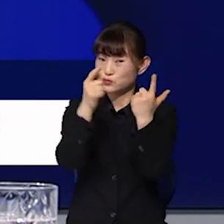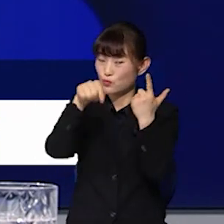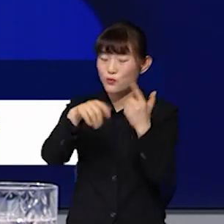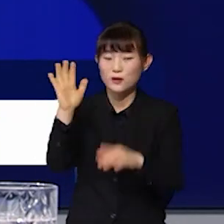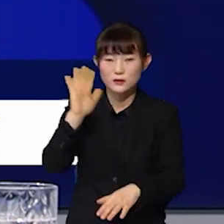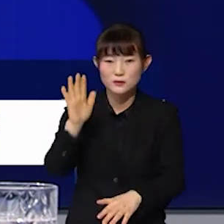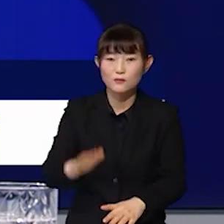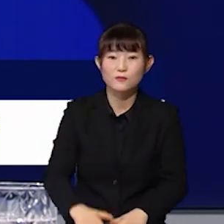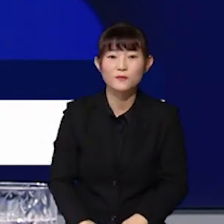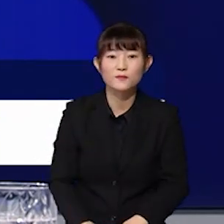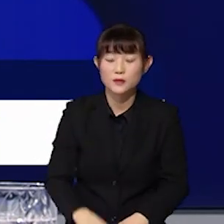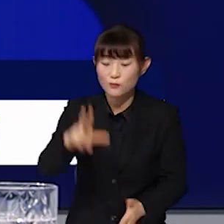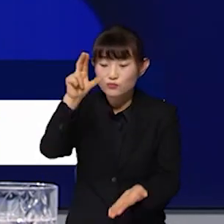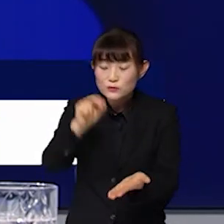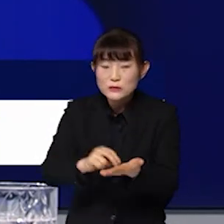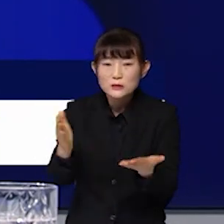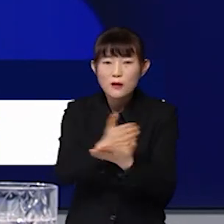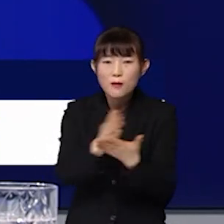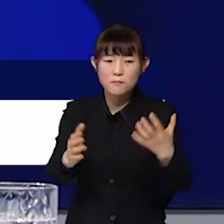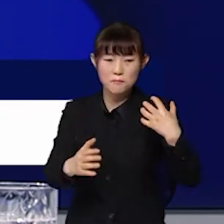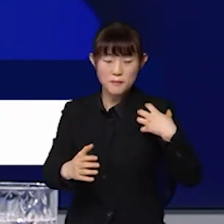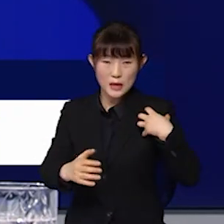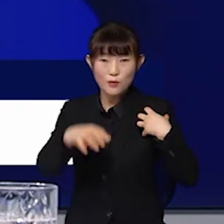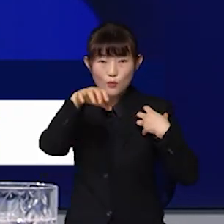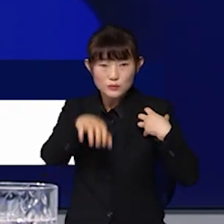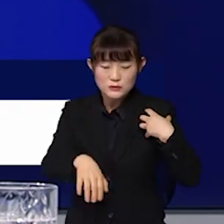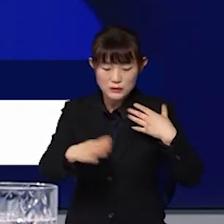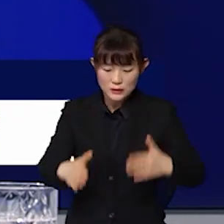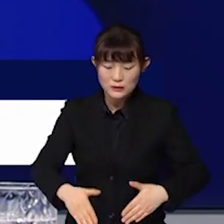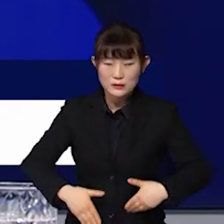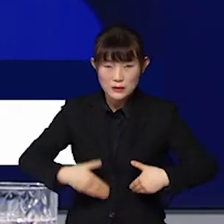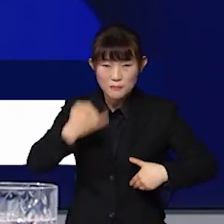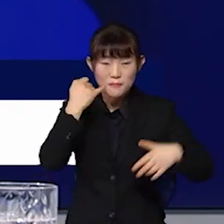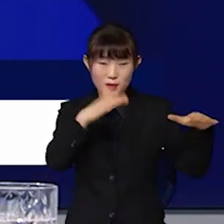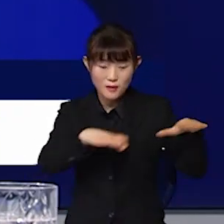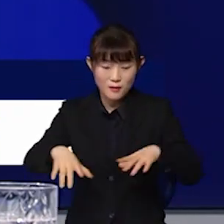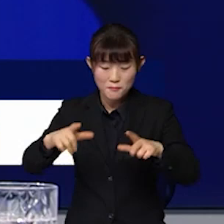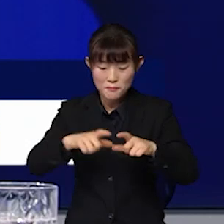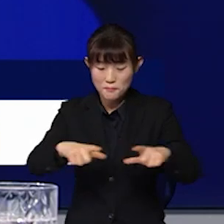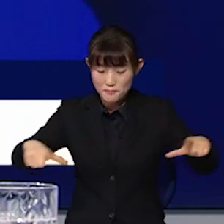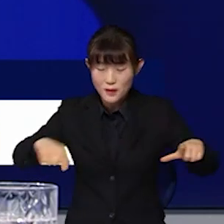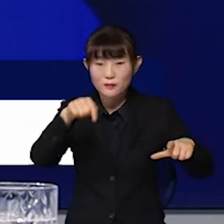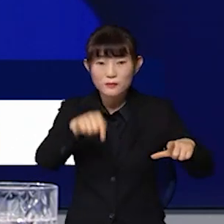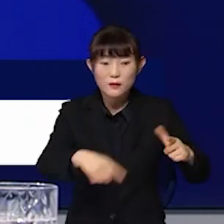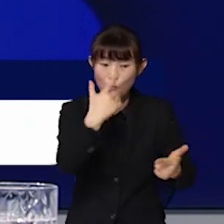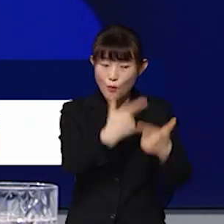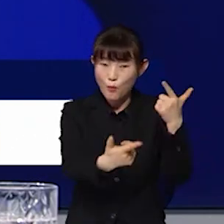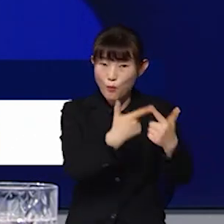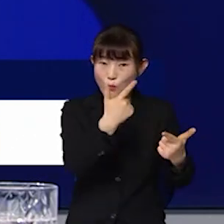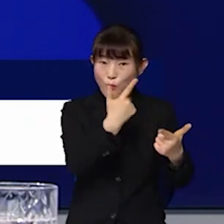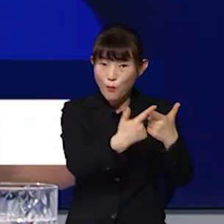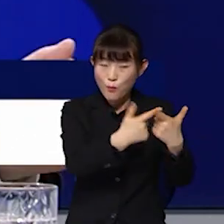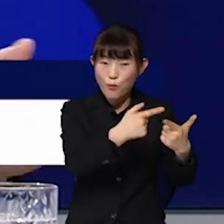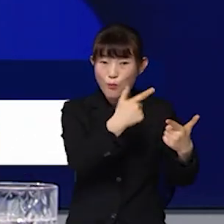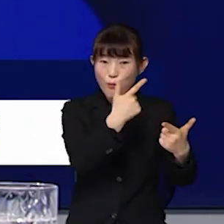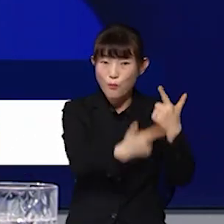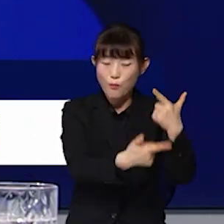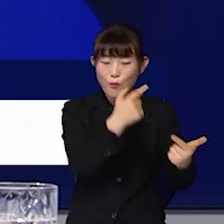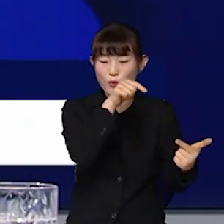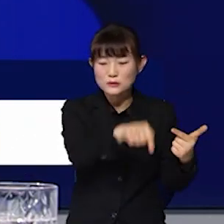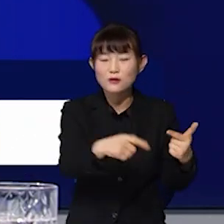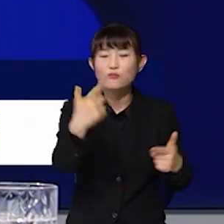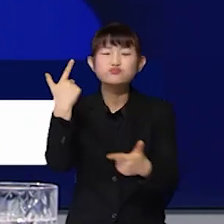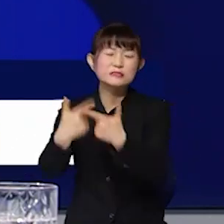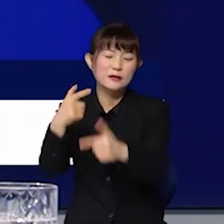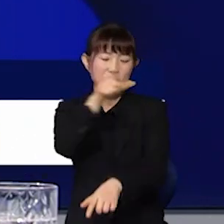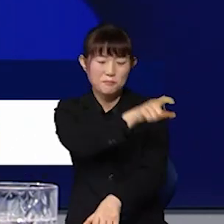유일하게이 문제를 나누어질 수 있는 곳이 남이안 벨트입니다 남해안 벨트는 목포에서 부산까지 길게 펼쳐진